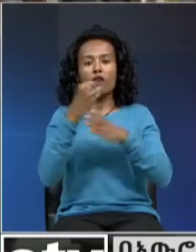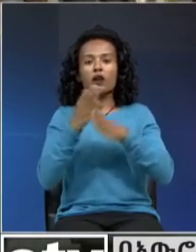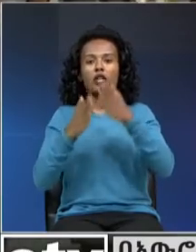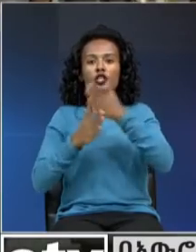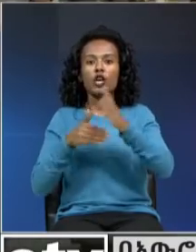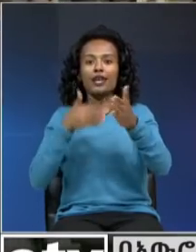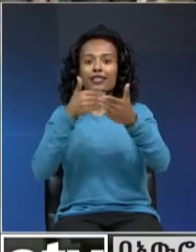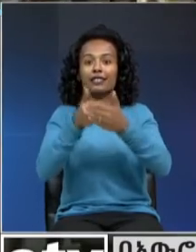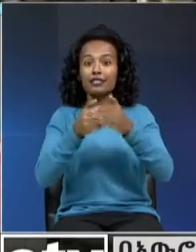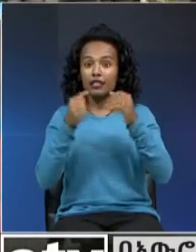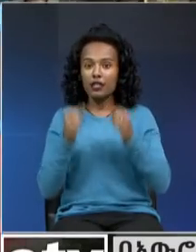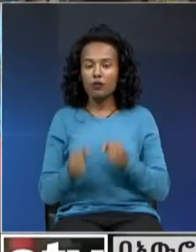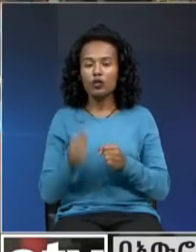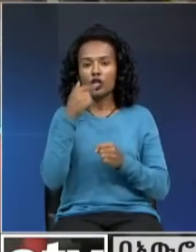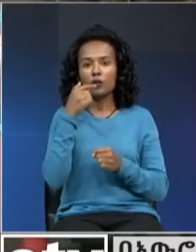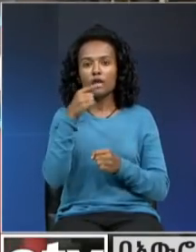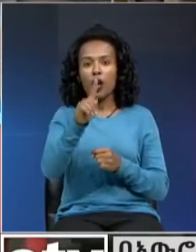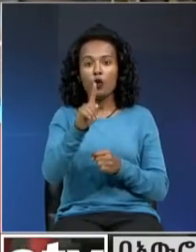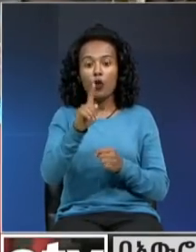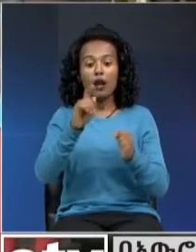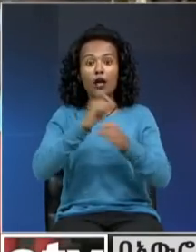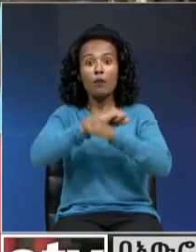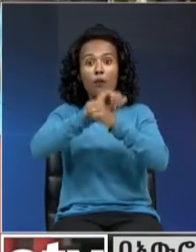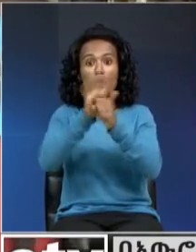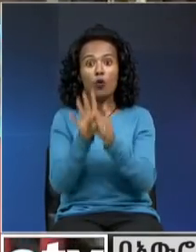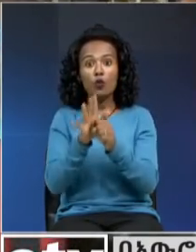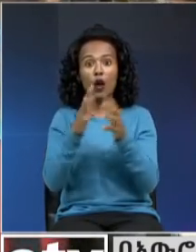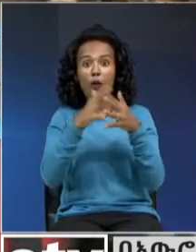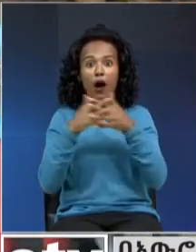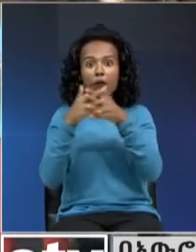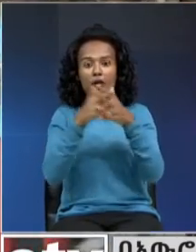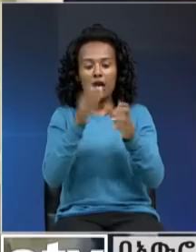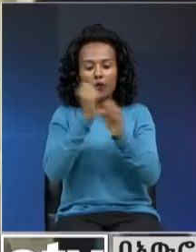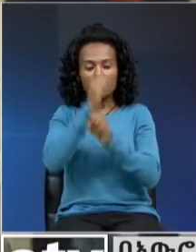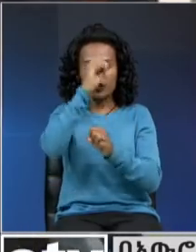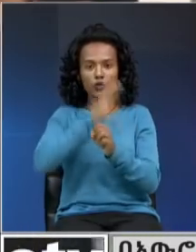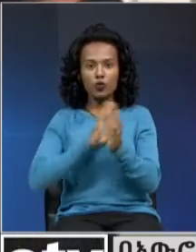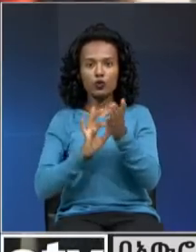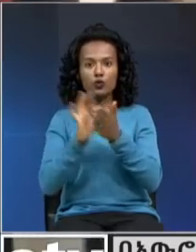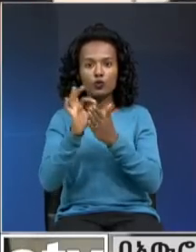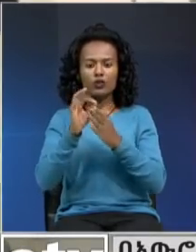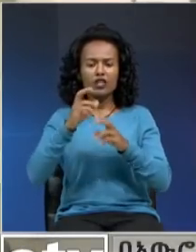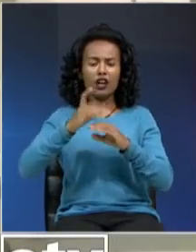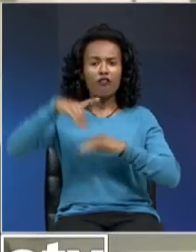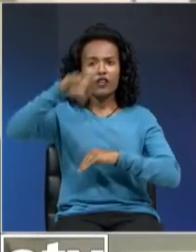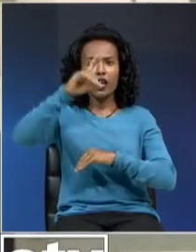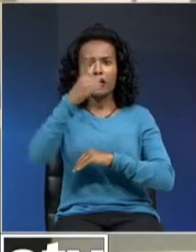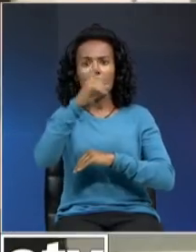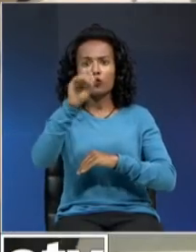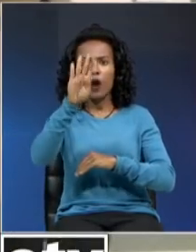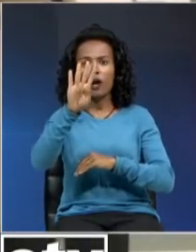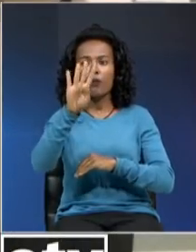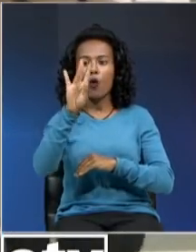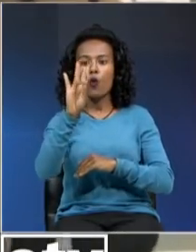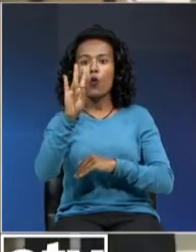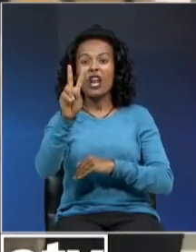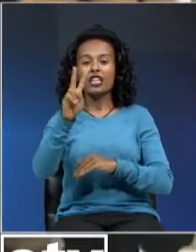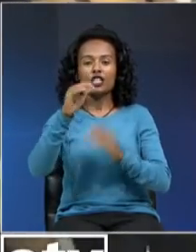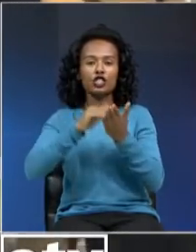ሊደርስ እንደሚችልም አሳስበዋል። በኮሮና ቫይረስ በአሜሪካ የሚያዙ ሰዎች ቁጥር እያየለ ከ142000 በላይ ሲደርሱ